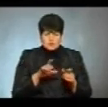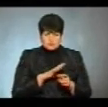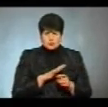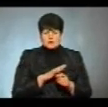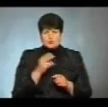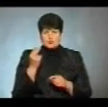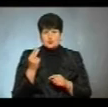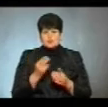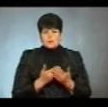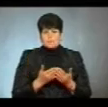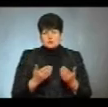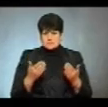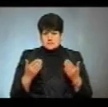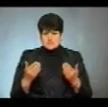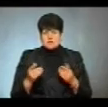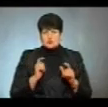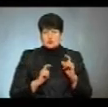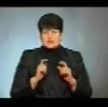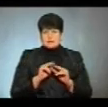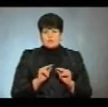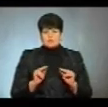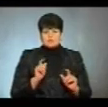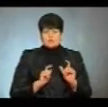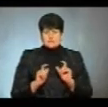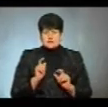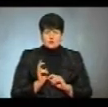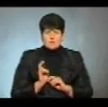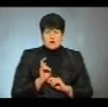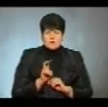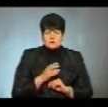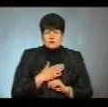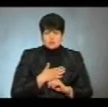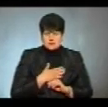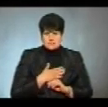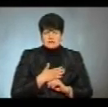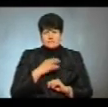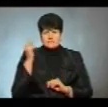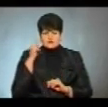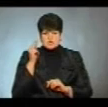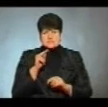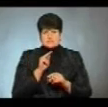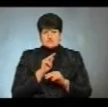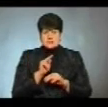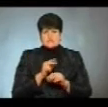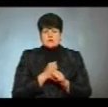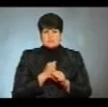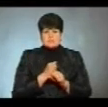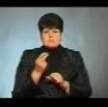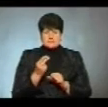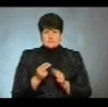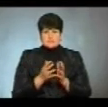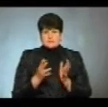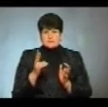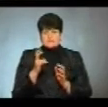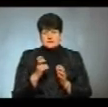музеї. Студенти педагогічного університету приходили до нас вчитися робити писанку. Більше 200 виробів,